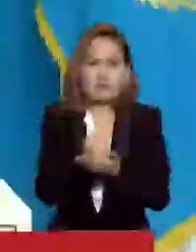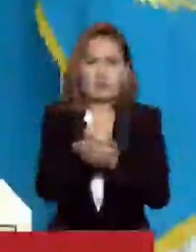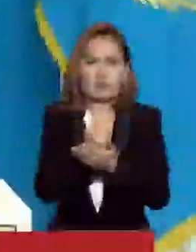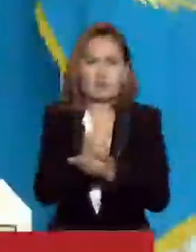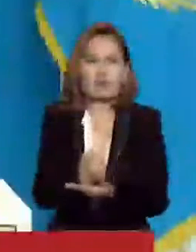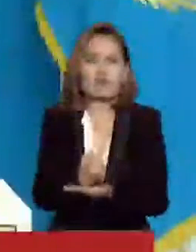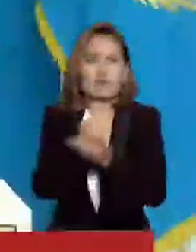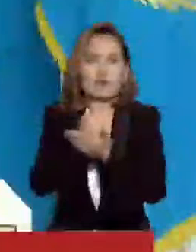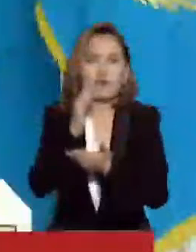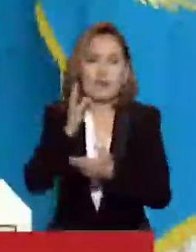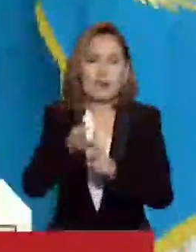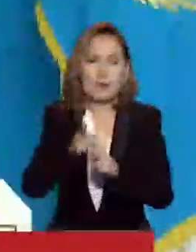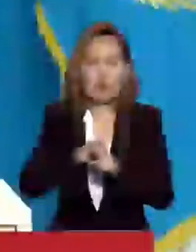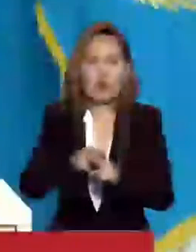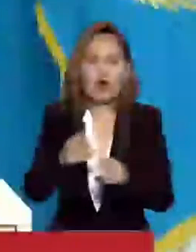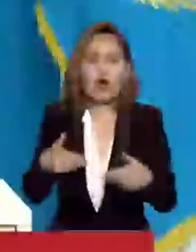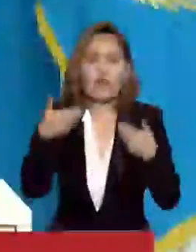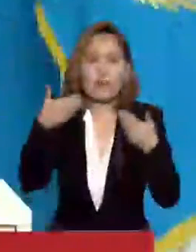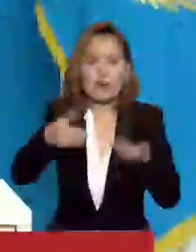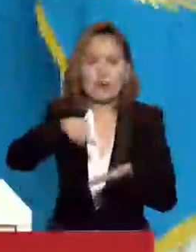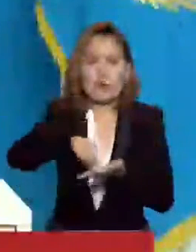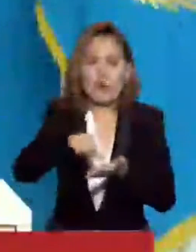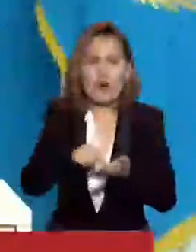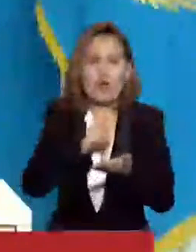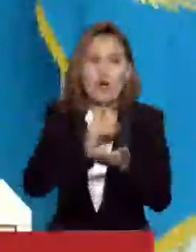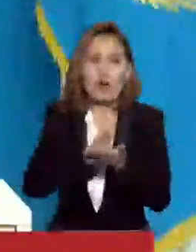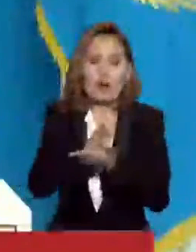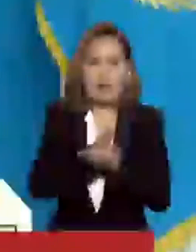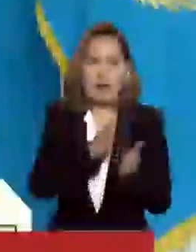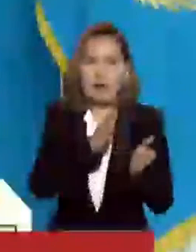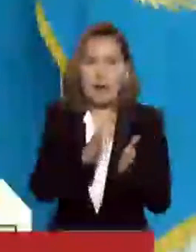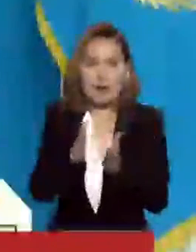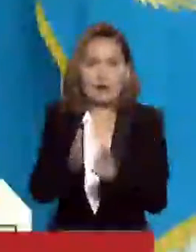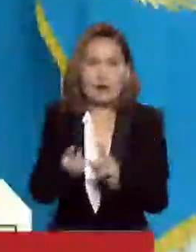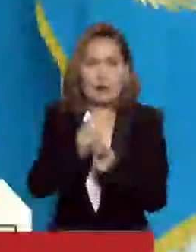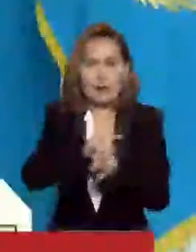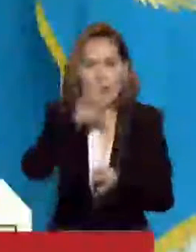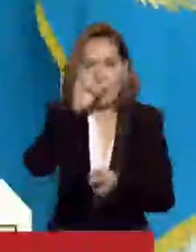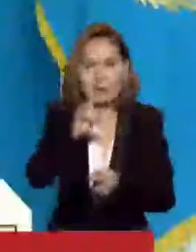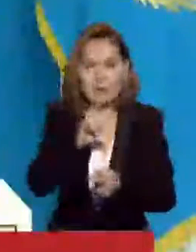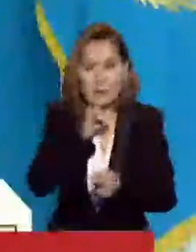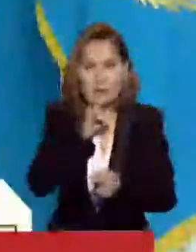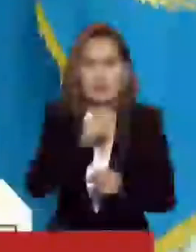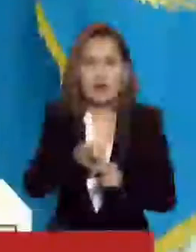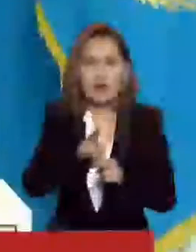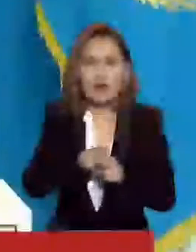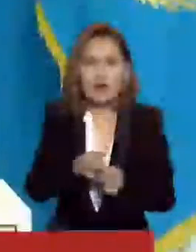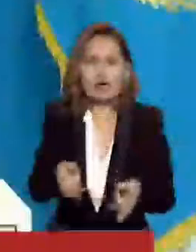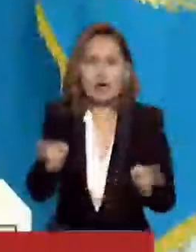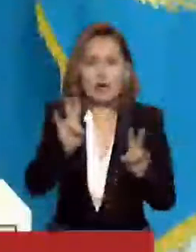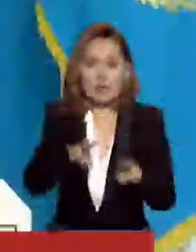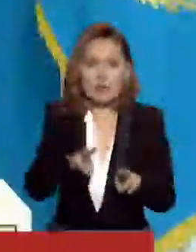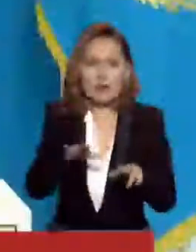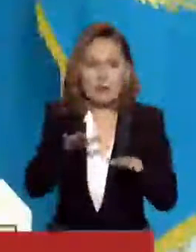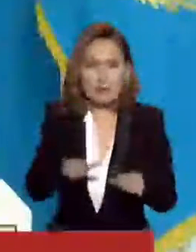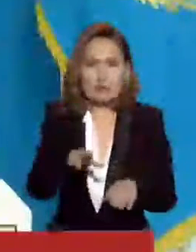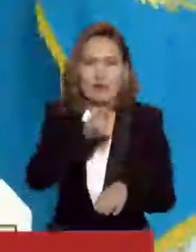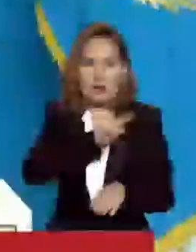я выступлю с новыми предложениями по политической трансформации Казахстана. Я остаюсь на прежней